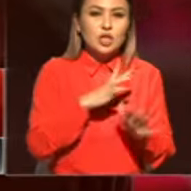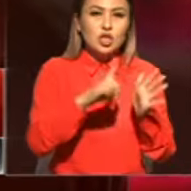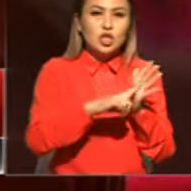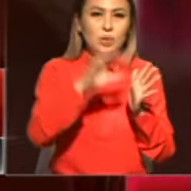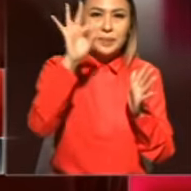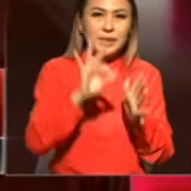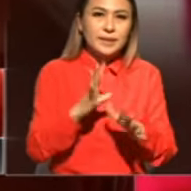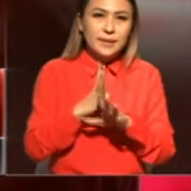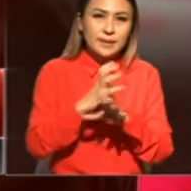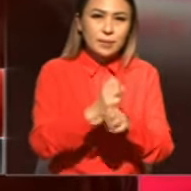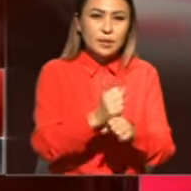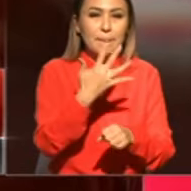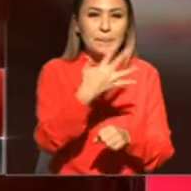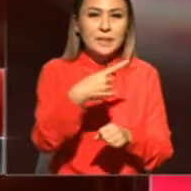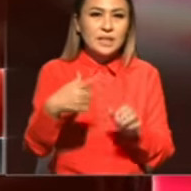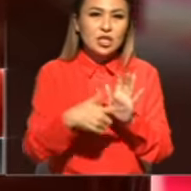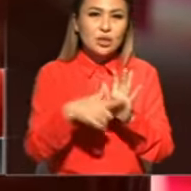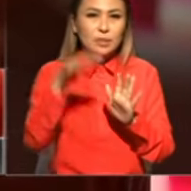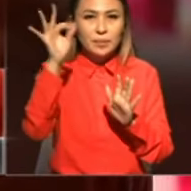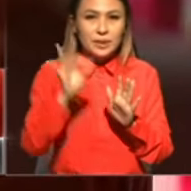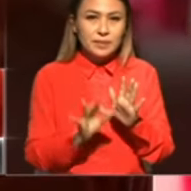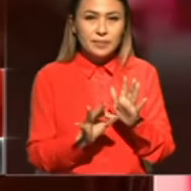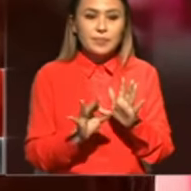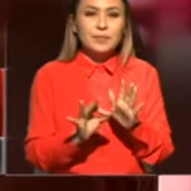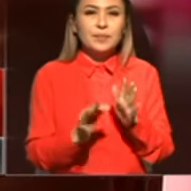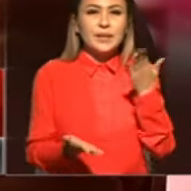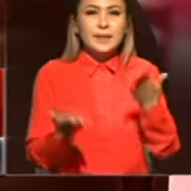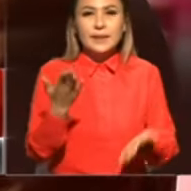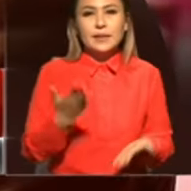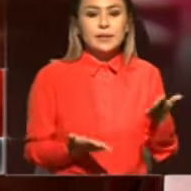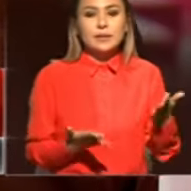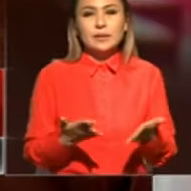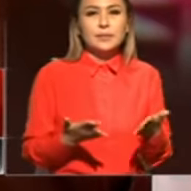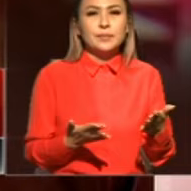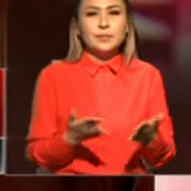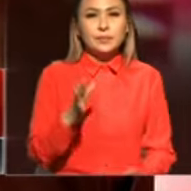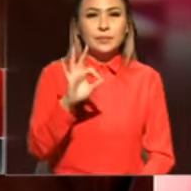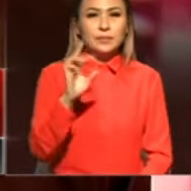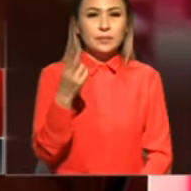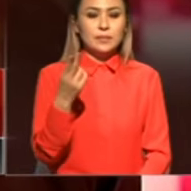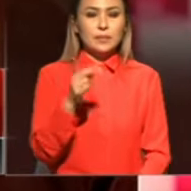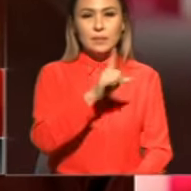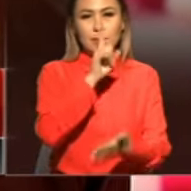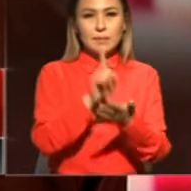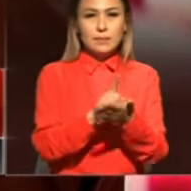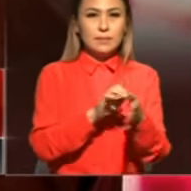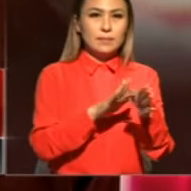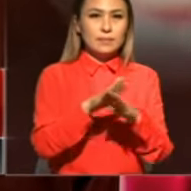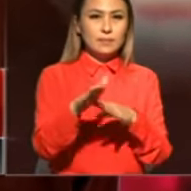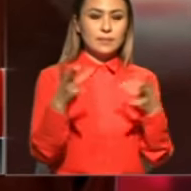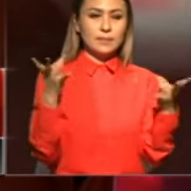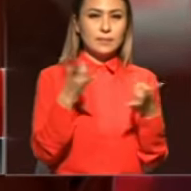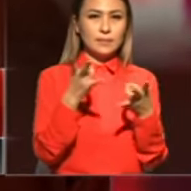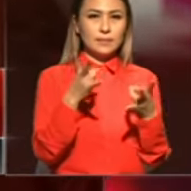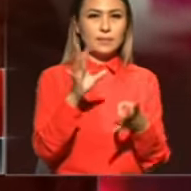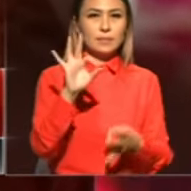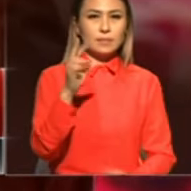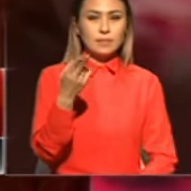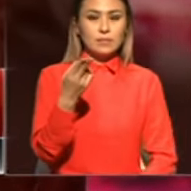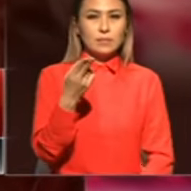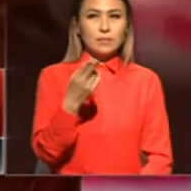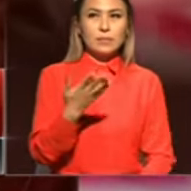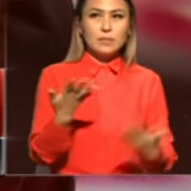азайып кеткен ғой. 5-7% мінекей. Демек, егер біз сөз жоқ әлеуметтік міндетті орындауымыз керек, бірақ біз